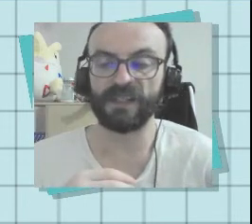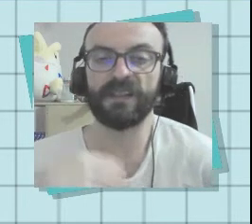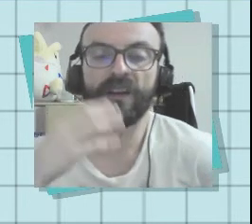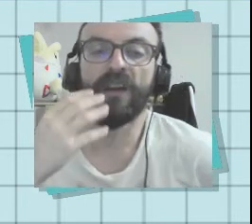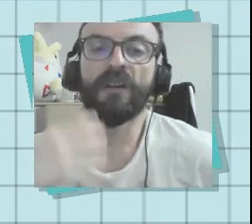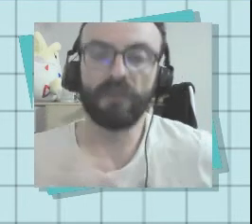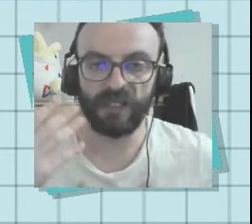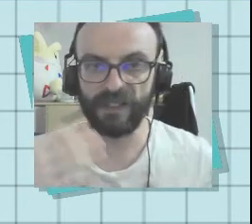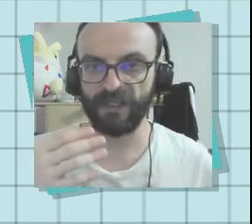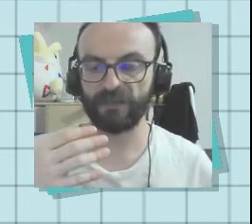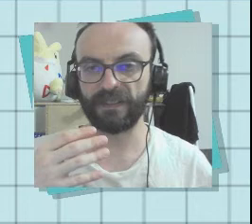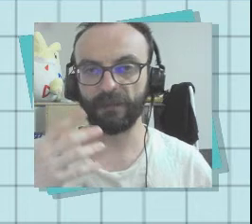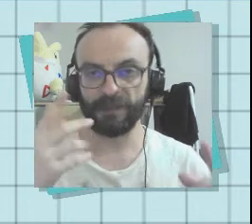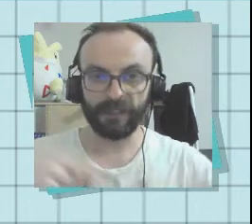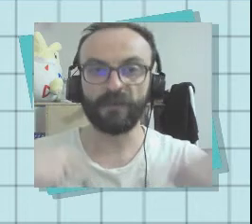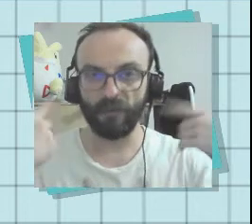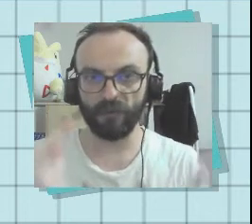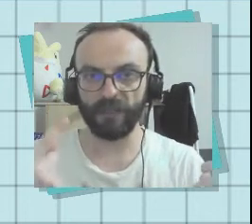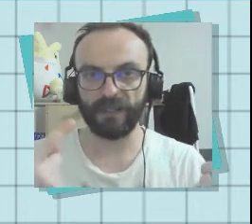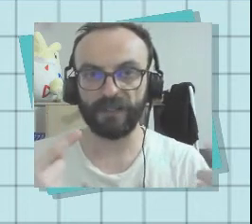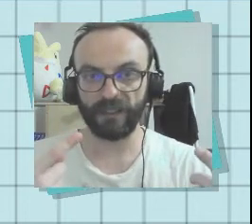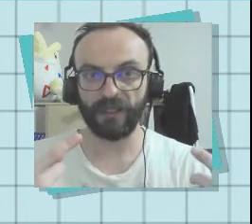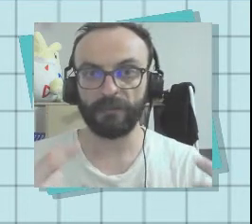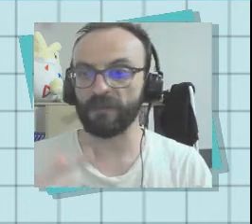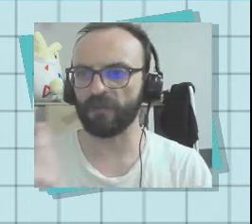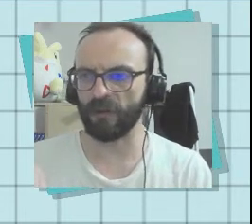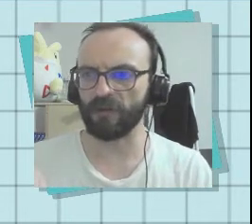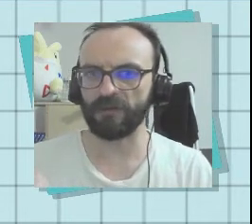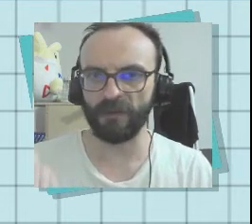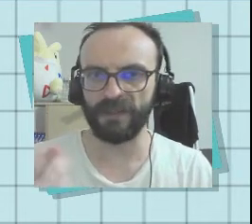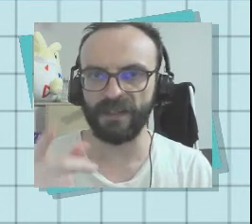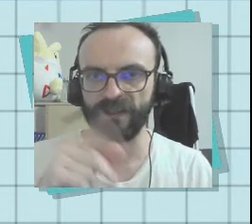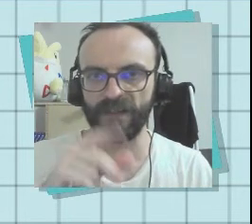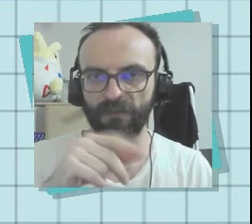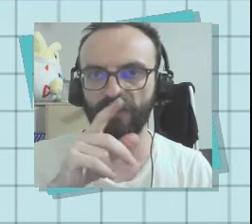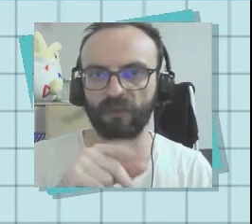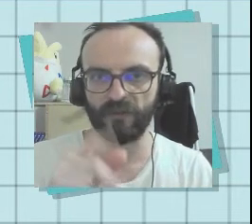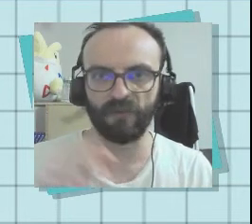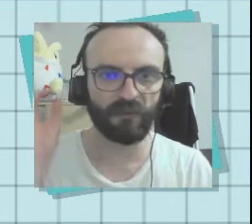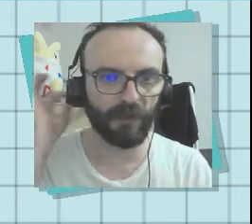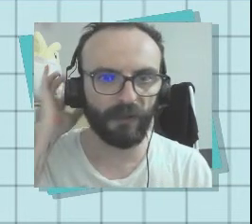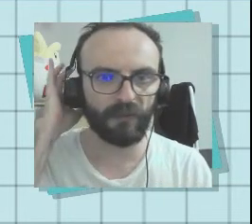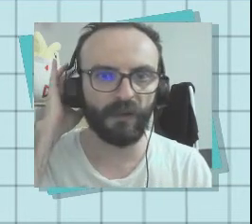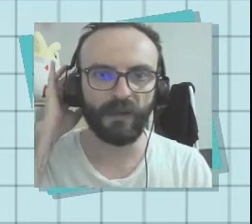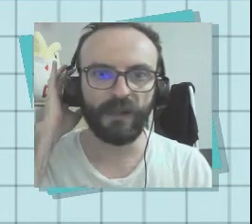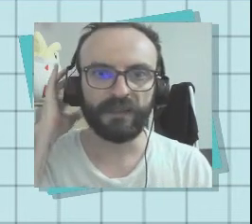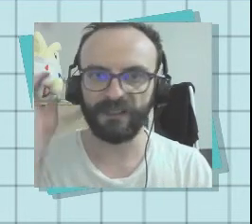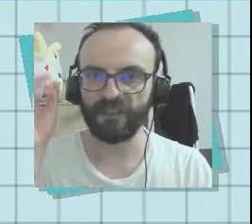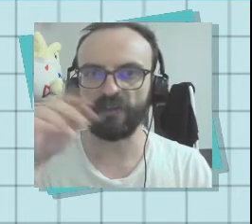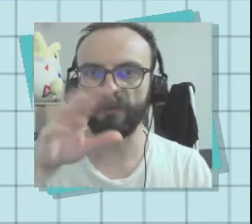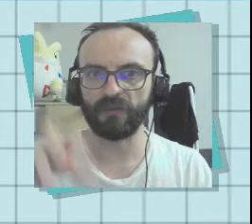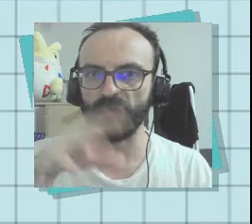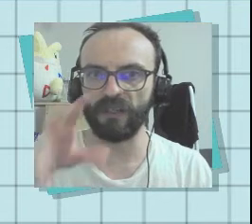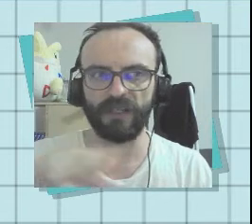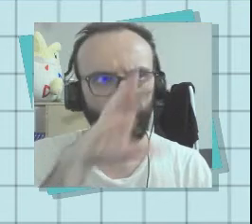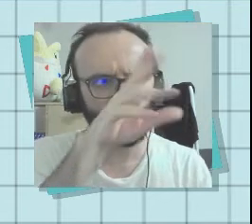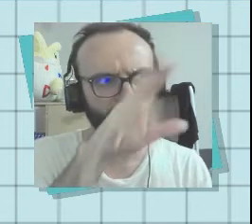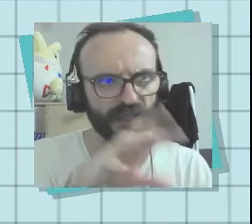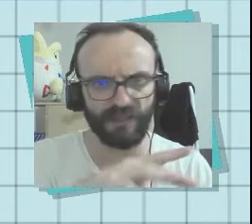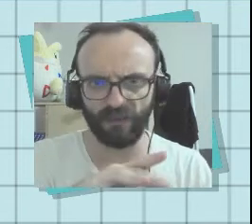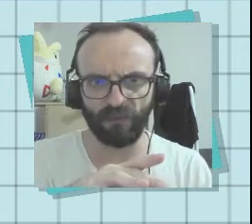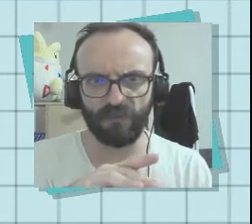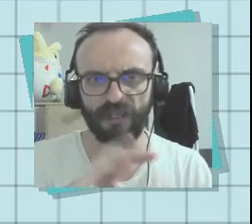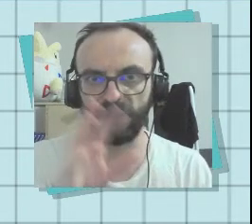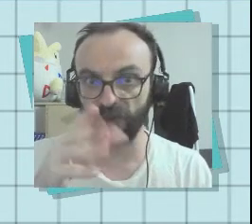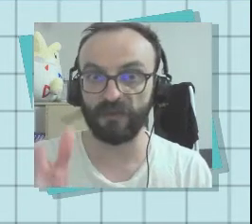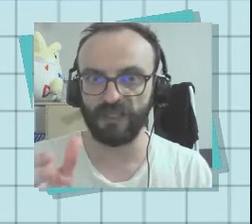des signes pour qu'il essaye de déterminer, qu'on re-regarde derrière. Parce que Google, justement, c'est ça, c'est qu'en fait, toi tu confirmes à Google. T'as des gens, Google il a dit ok, tout ça c'est